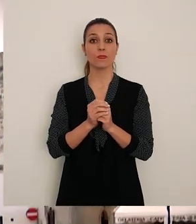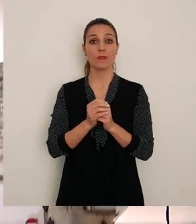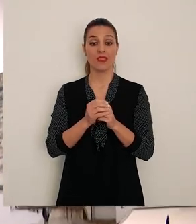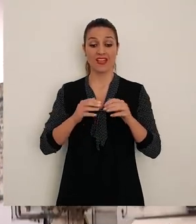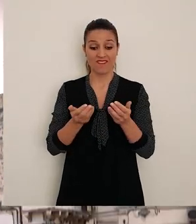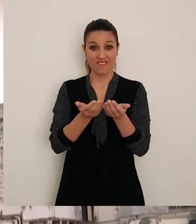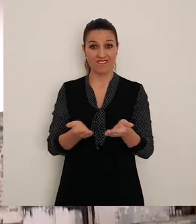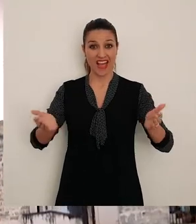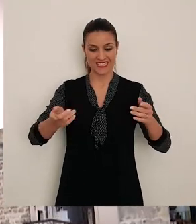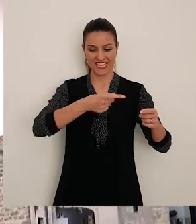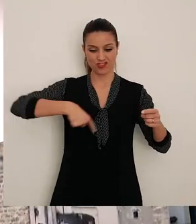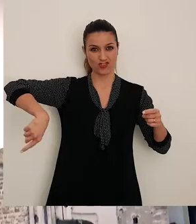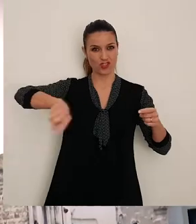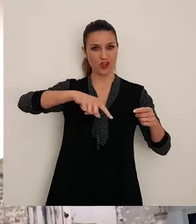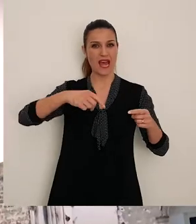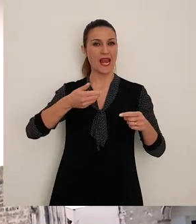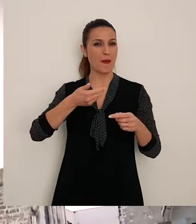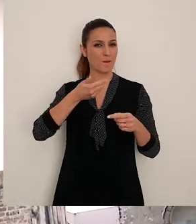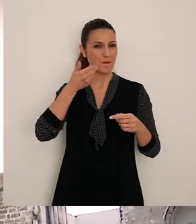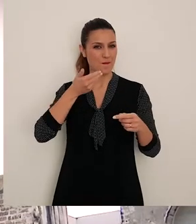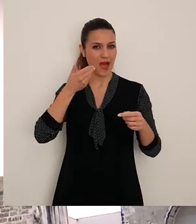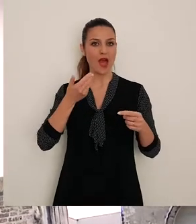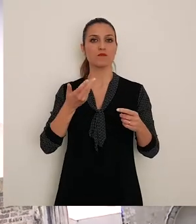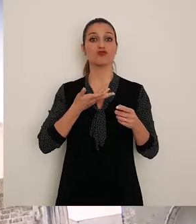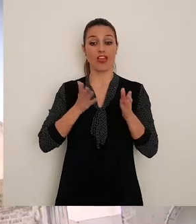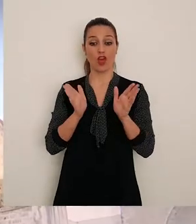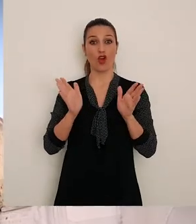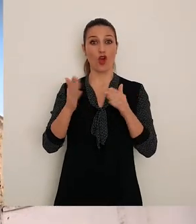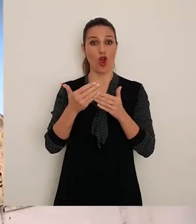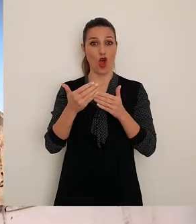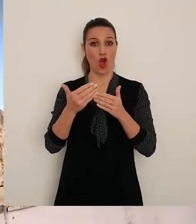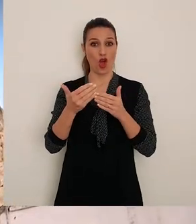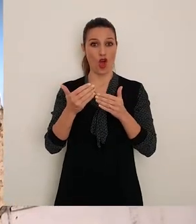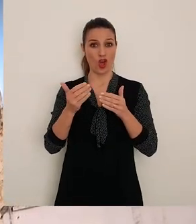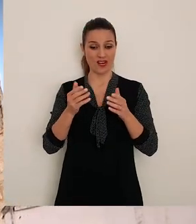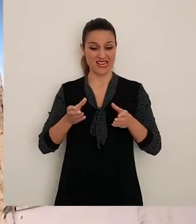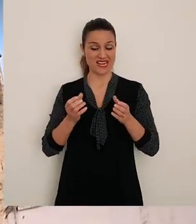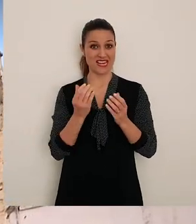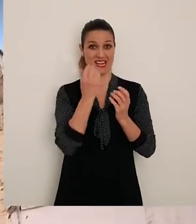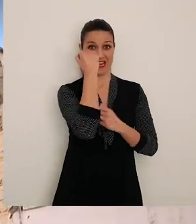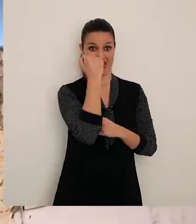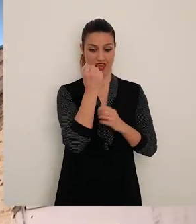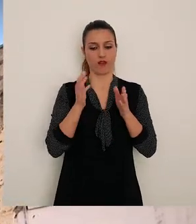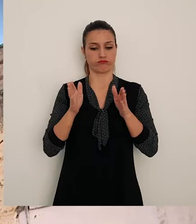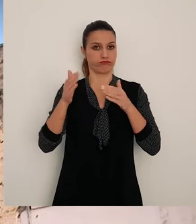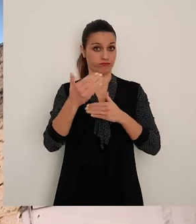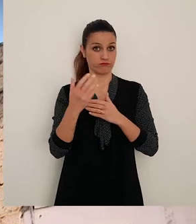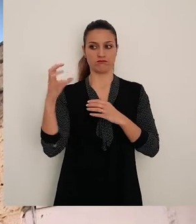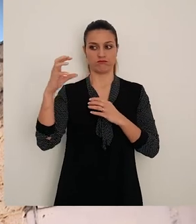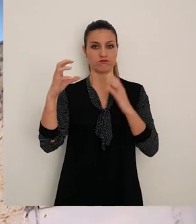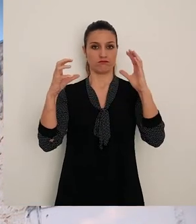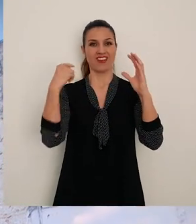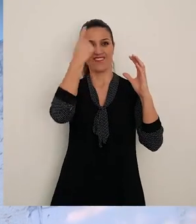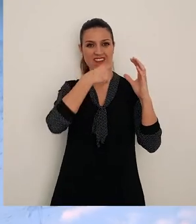Al centro di un'essenziale vasca circolare in marmo è posta una colonna decorata sulle facce da sovrarilievi raffinati.